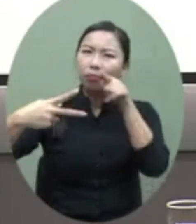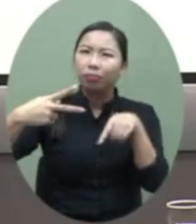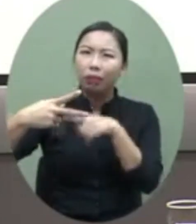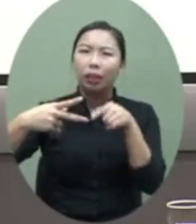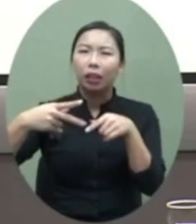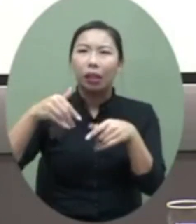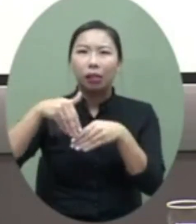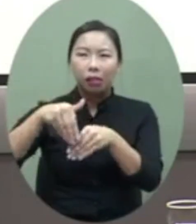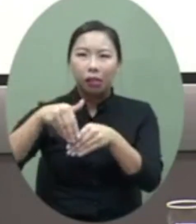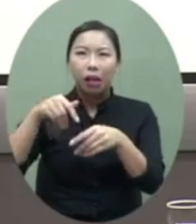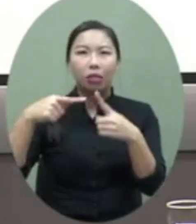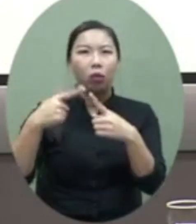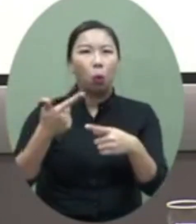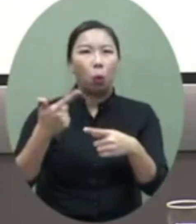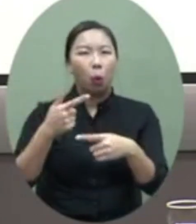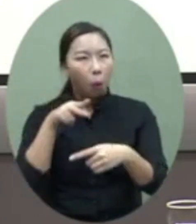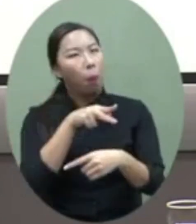係個申請係會多咗嘅。